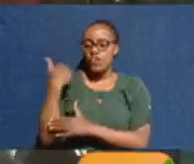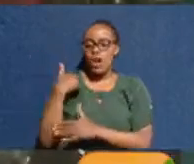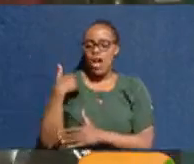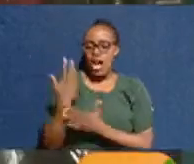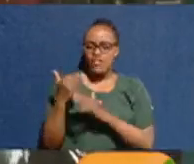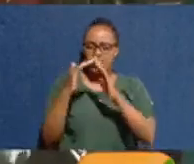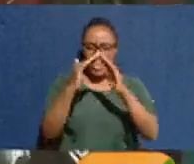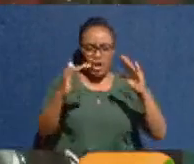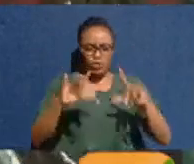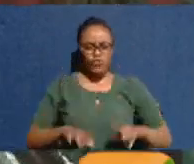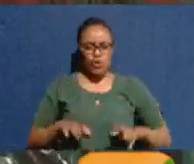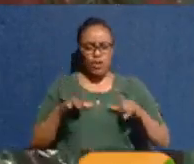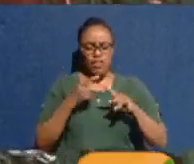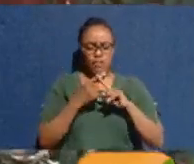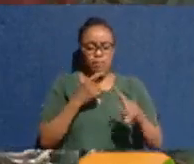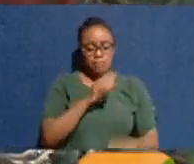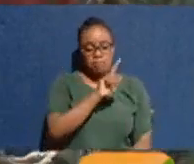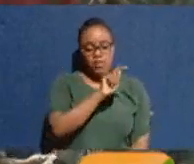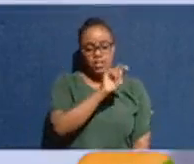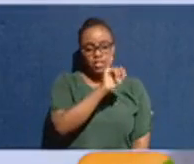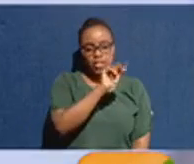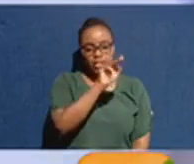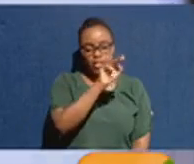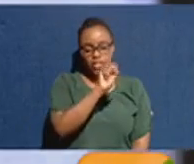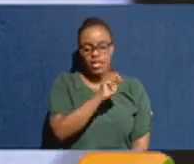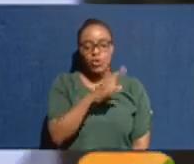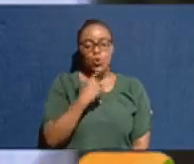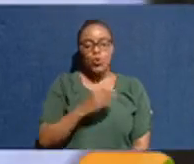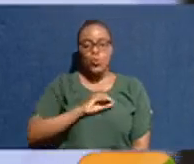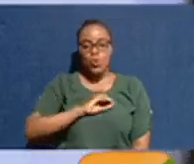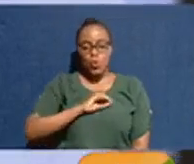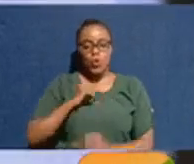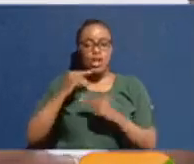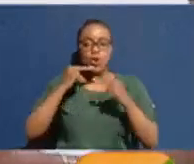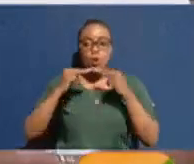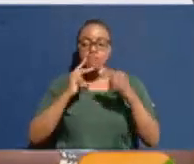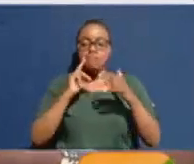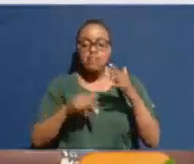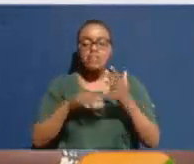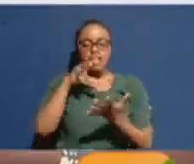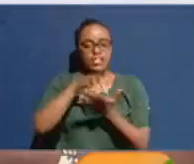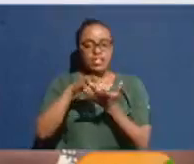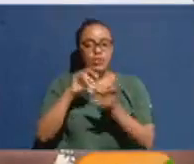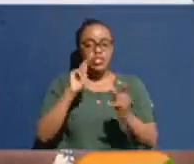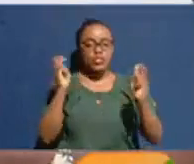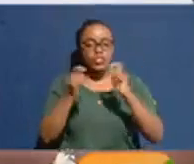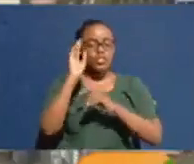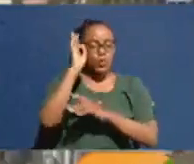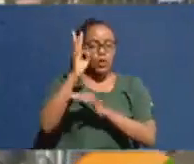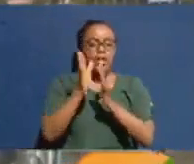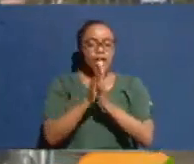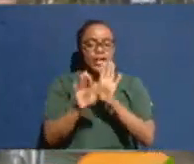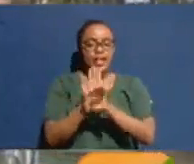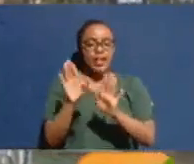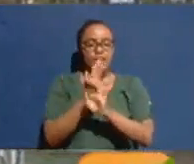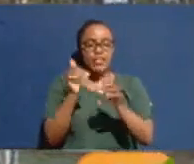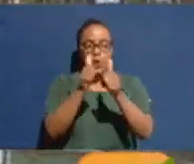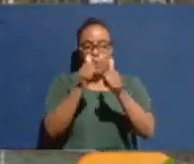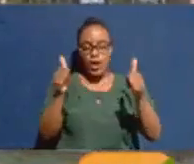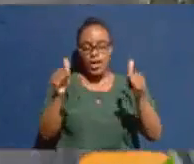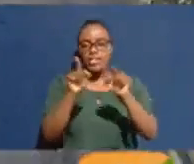cottages. Lakini kwa Titus Kangangi anayemiliki hoteli, ana matumaini kwamba hali itabadilika na mambo yatakuwa bambam